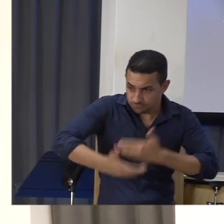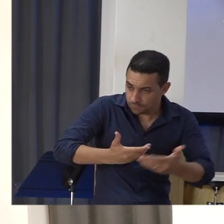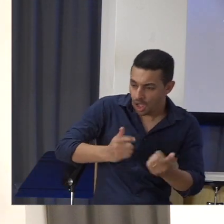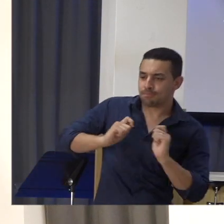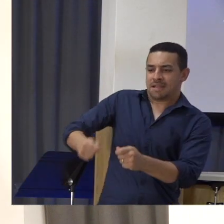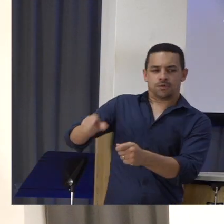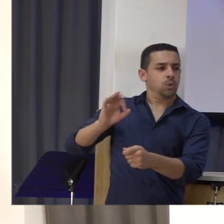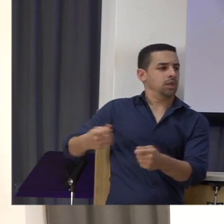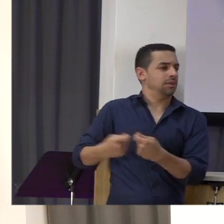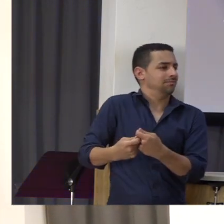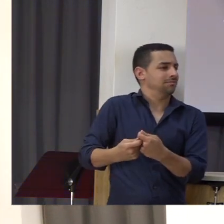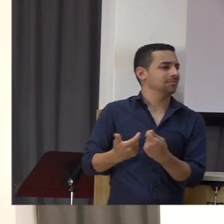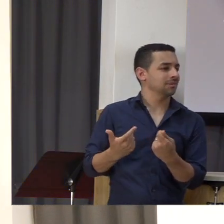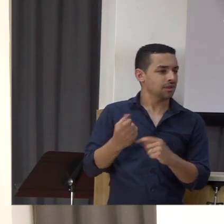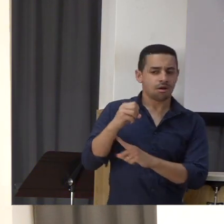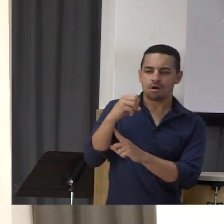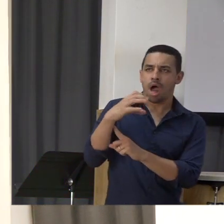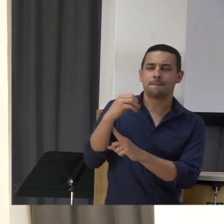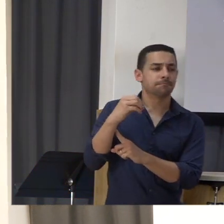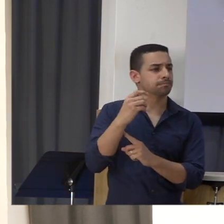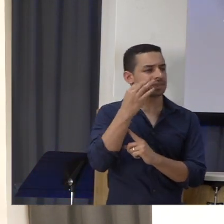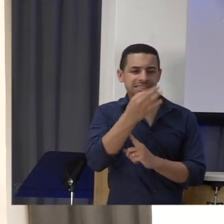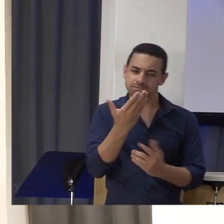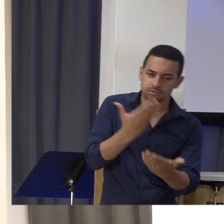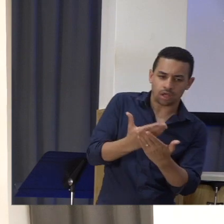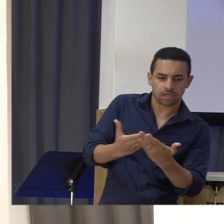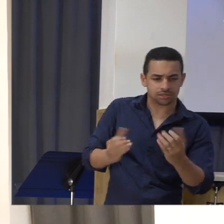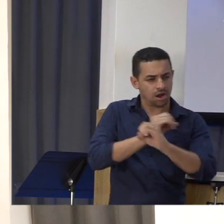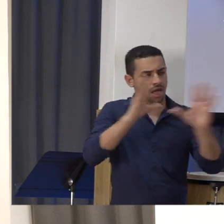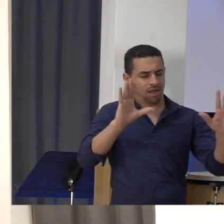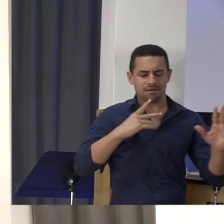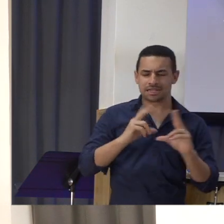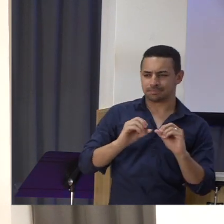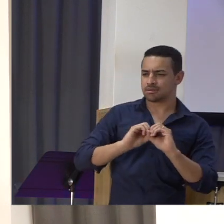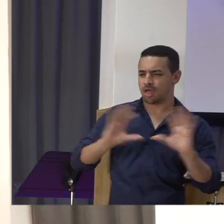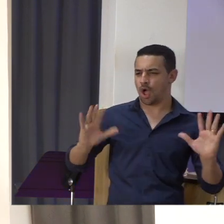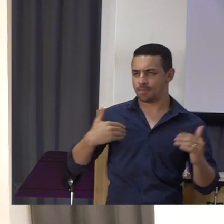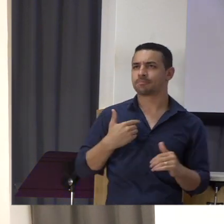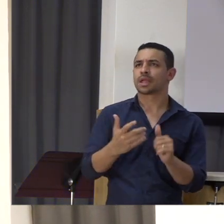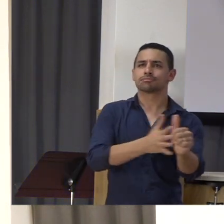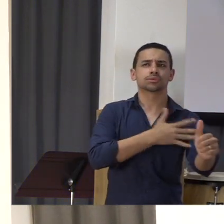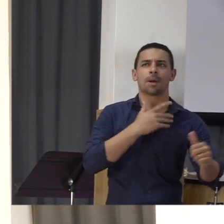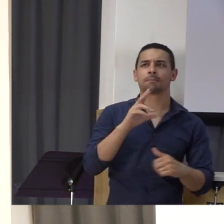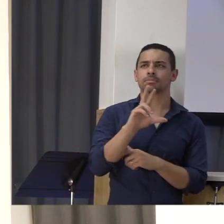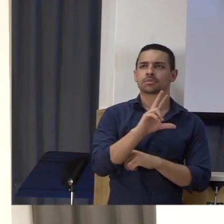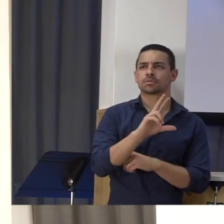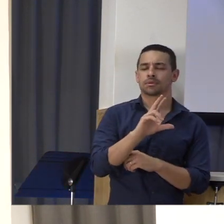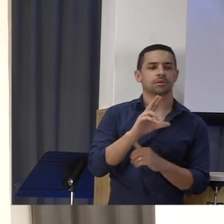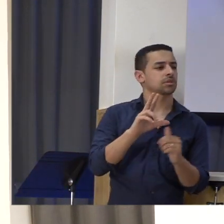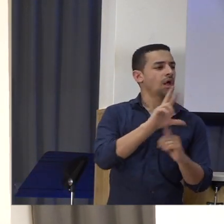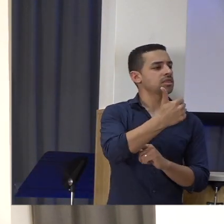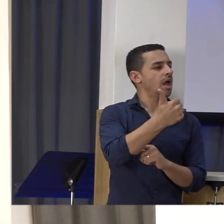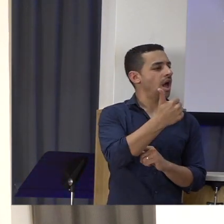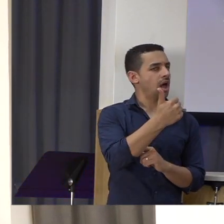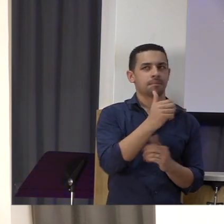quelqu'un. La lampe ne te montrera pas ta destination. Je vais m'expliquer. Dans le psaume 31, le psalmiste